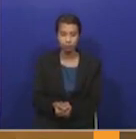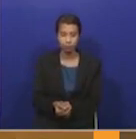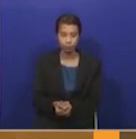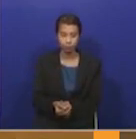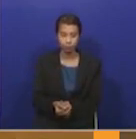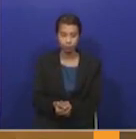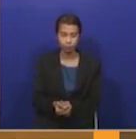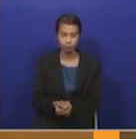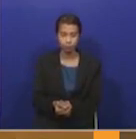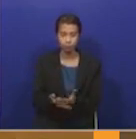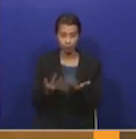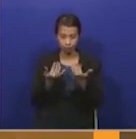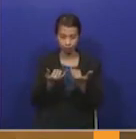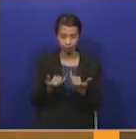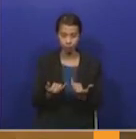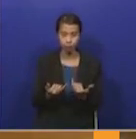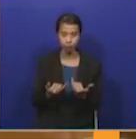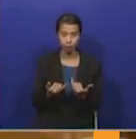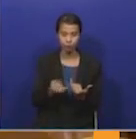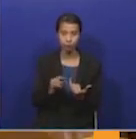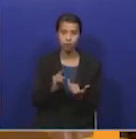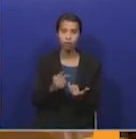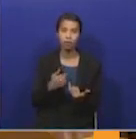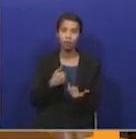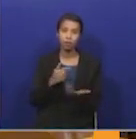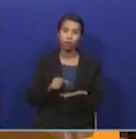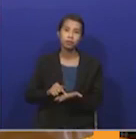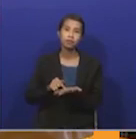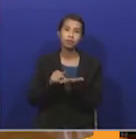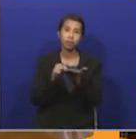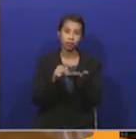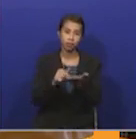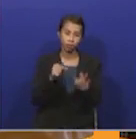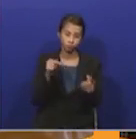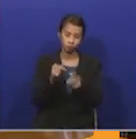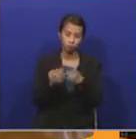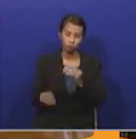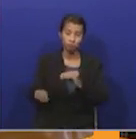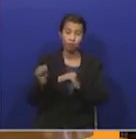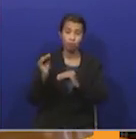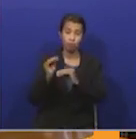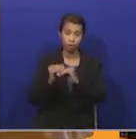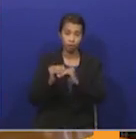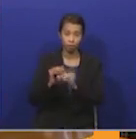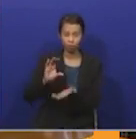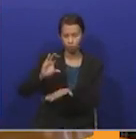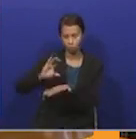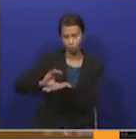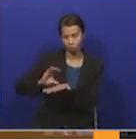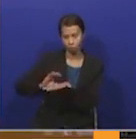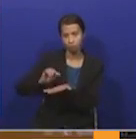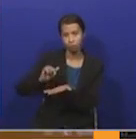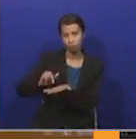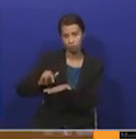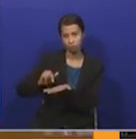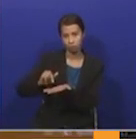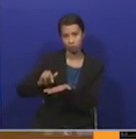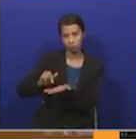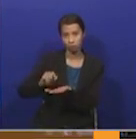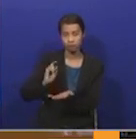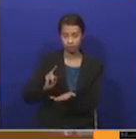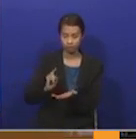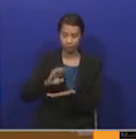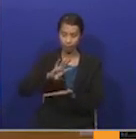คะในการที่จะเสนอให้มีการตัดเพิ่มงบประมาณตัดเพิ่มจากแ